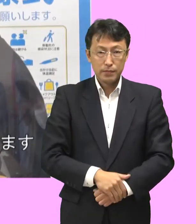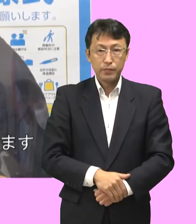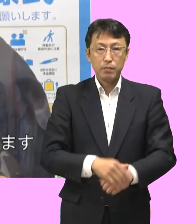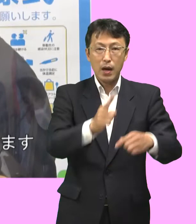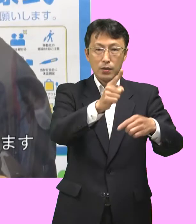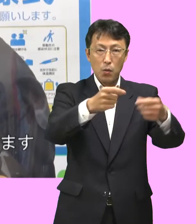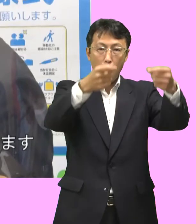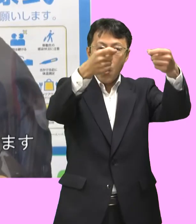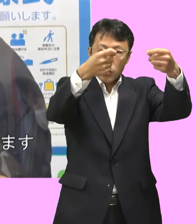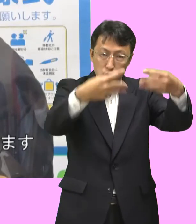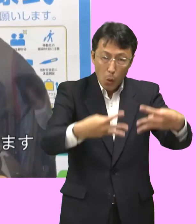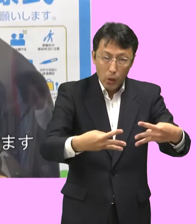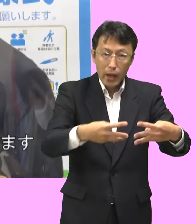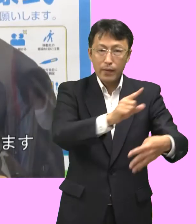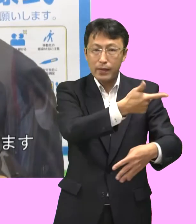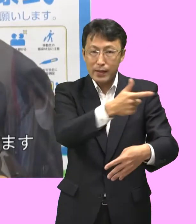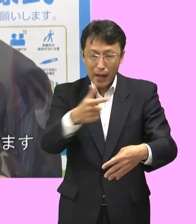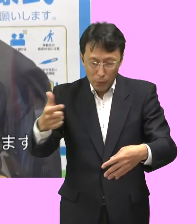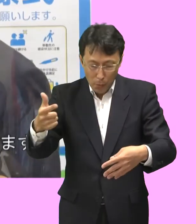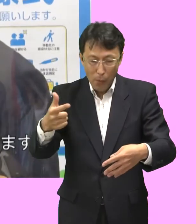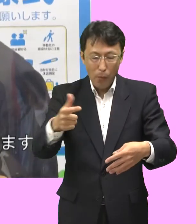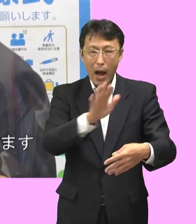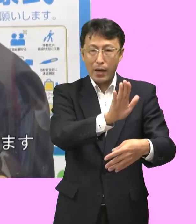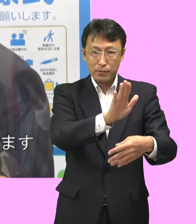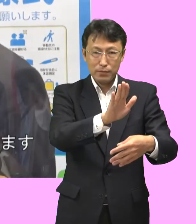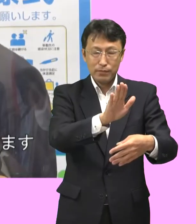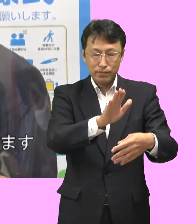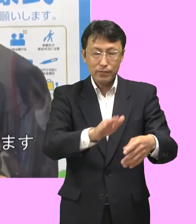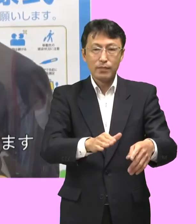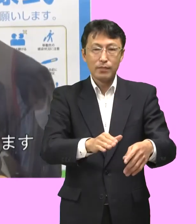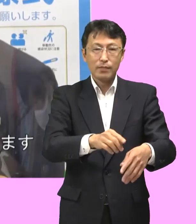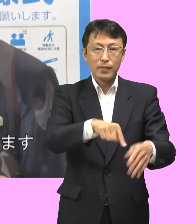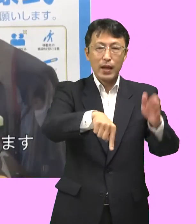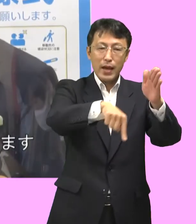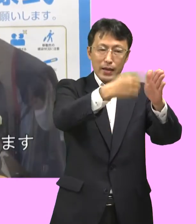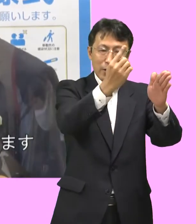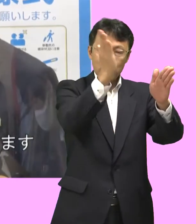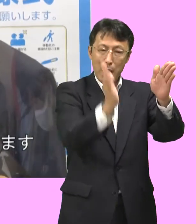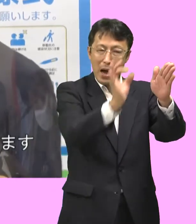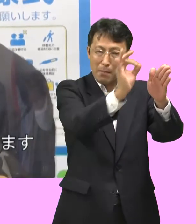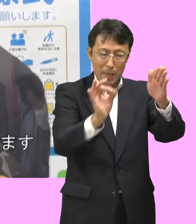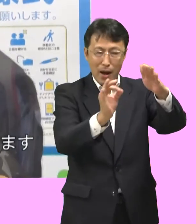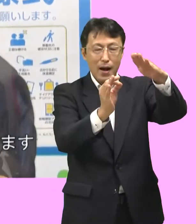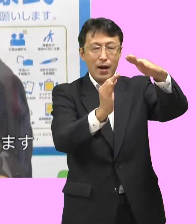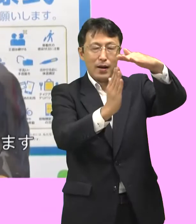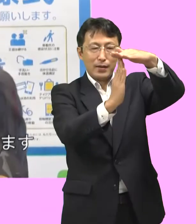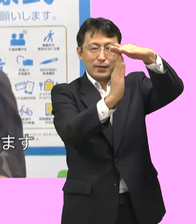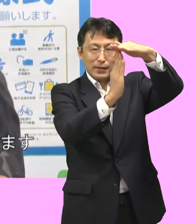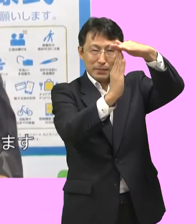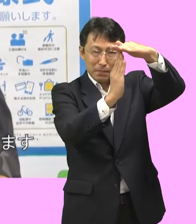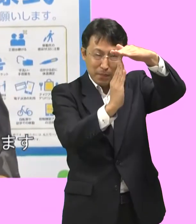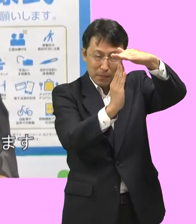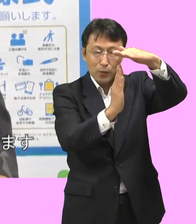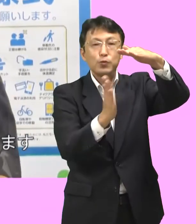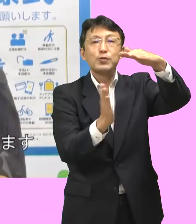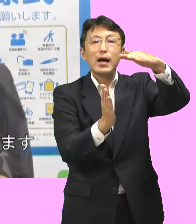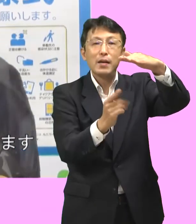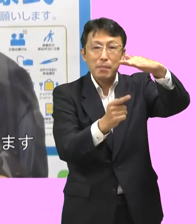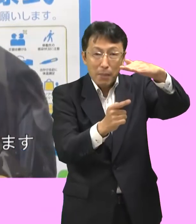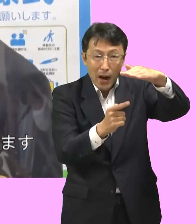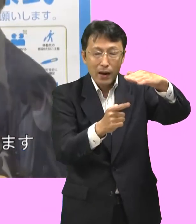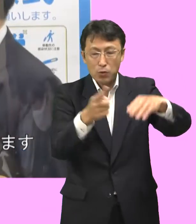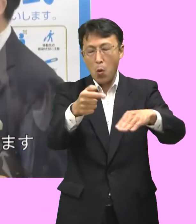ので、100% でもいないであれば OK ということで、50% の制